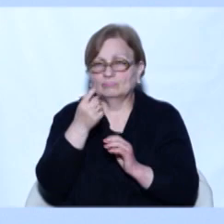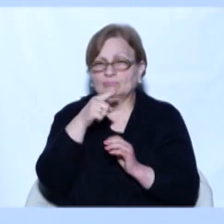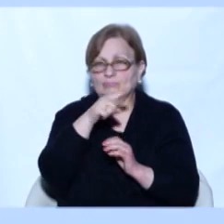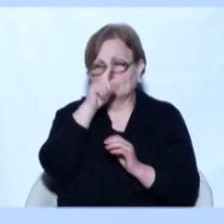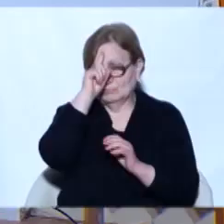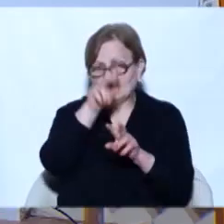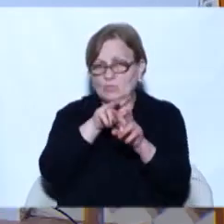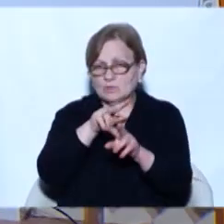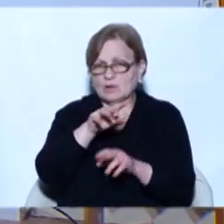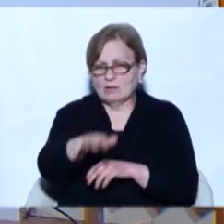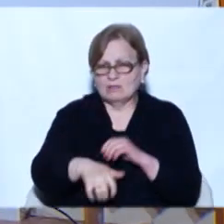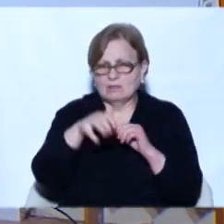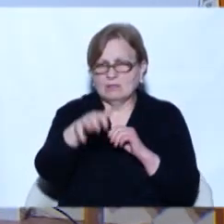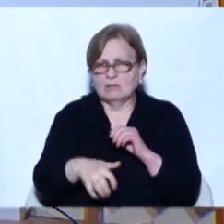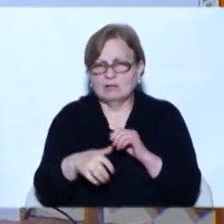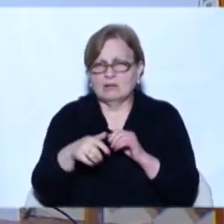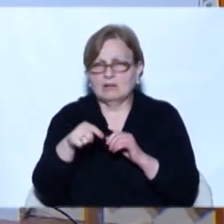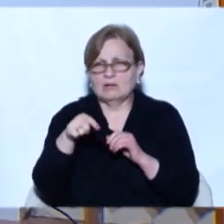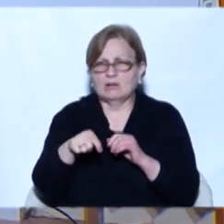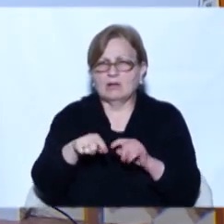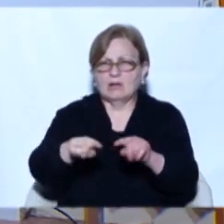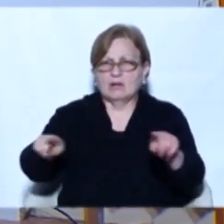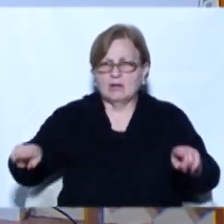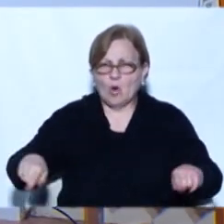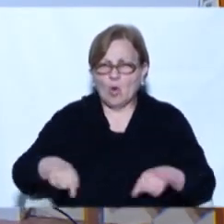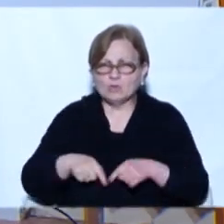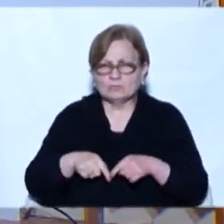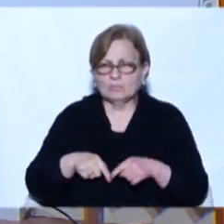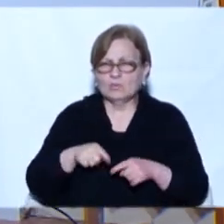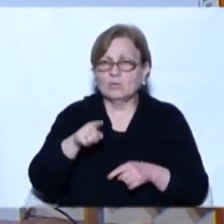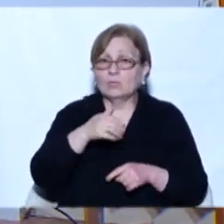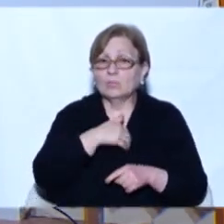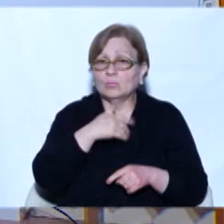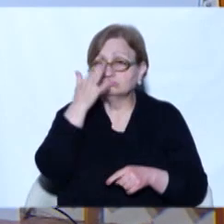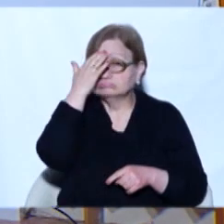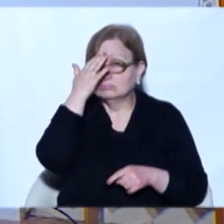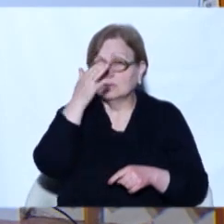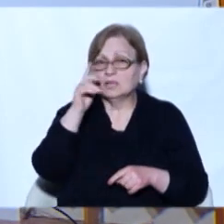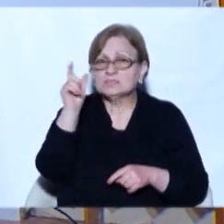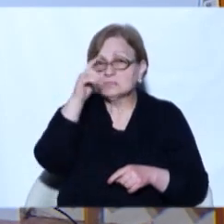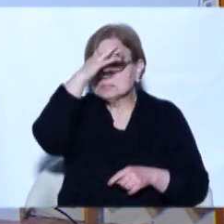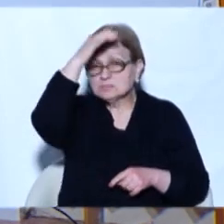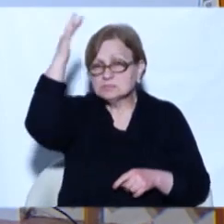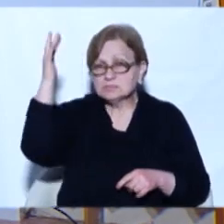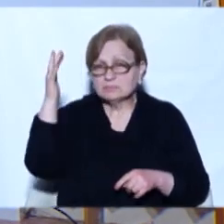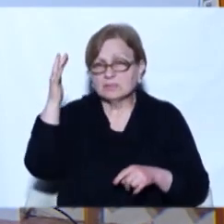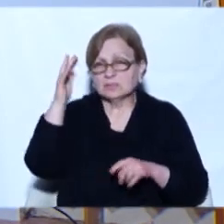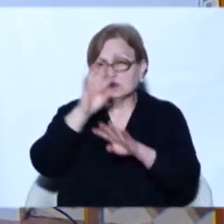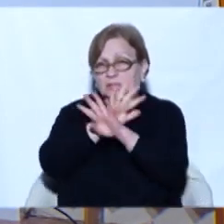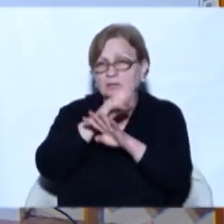დიდი ორმო და ცდილობს, რომ ცისფერი ირემი დაიჭიროს. ცისფერი ირემი წელიწადში